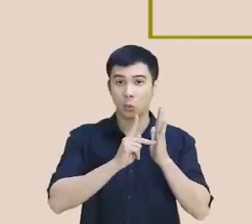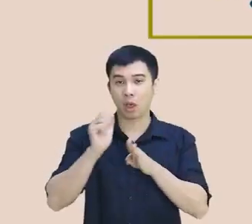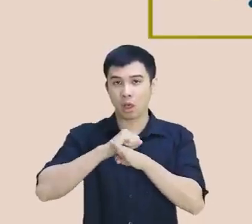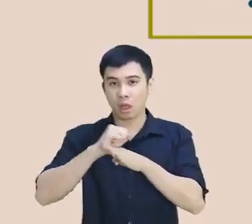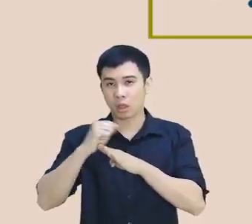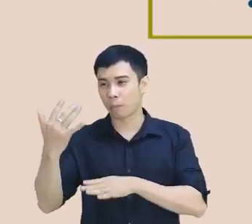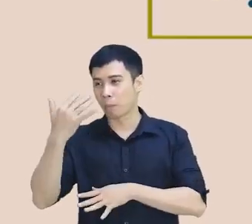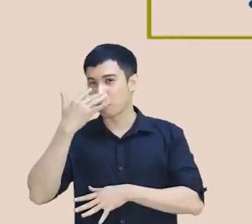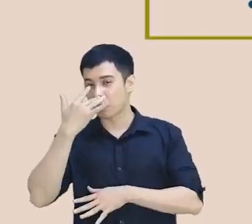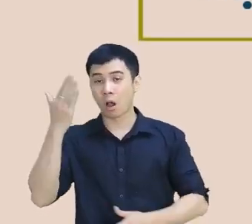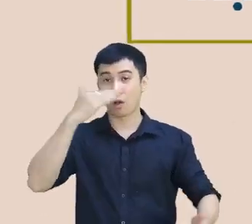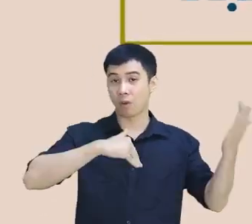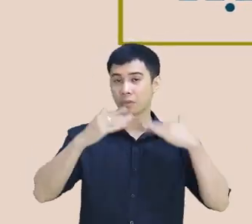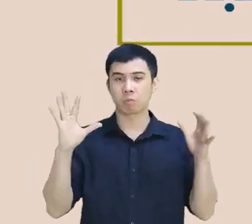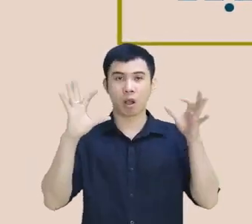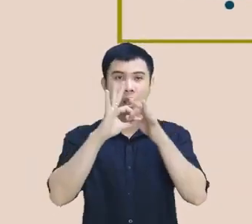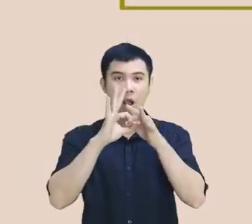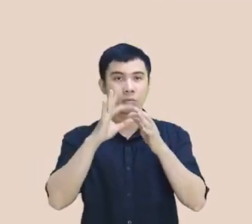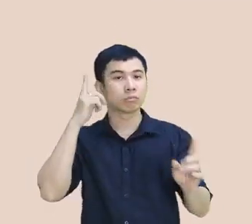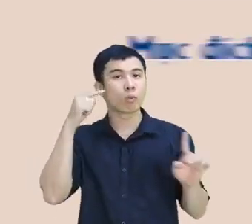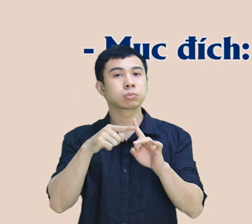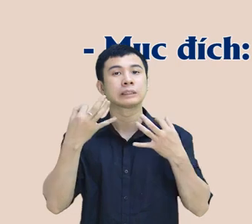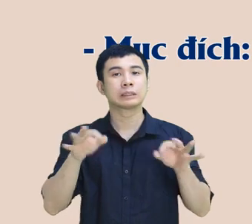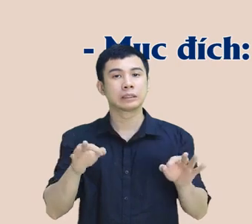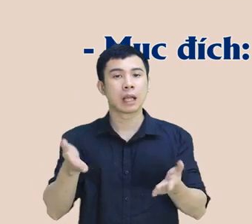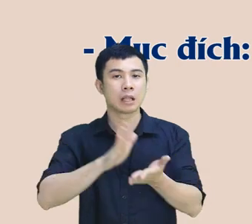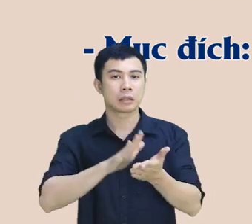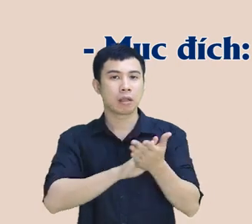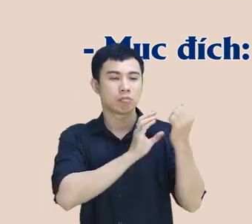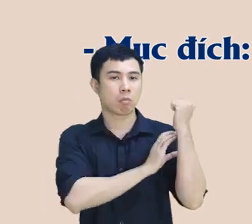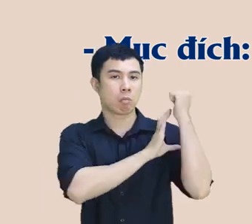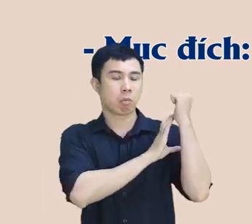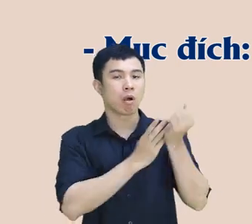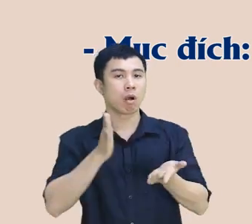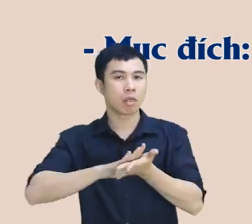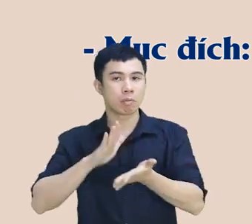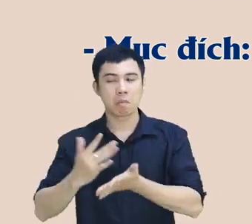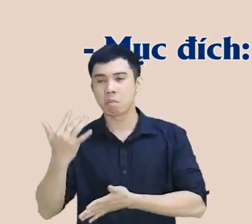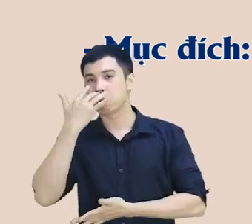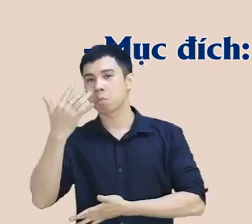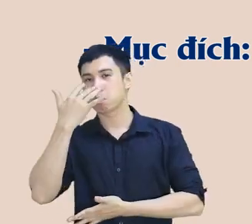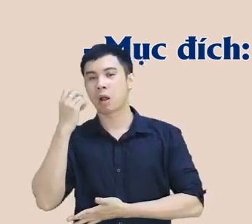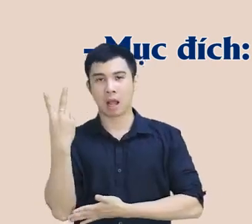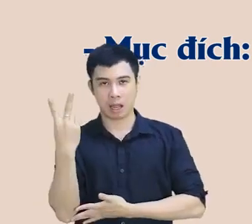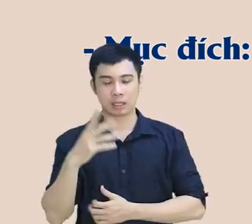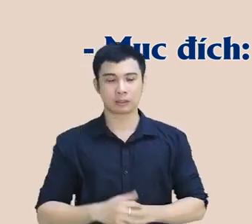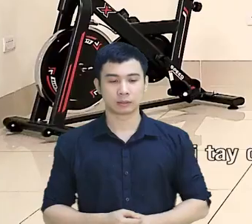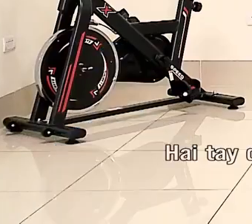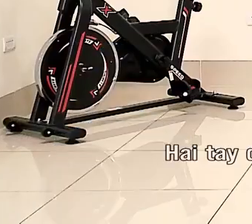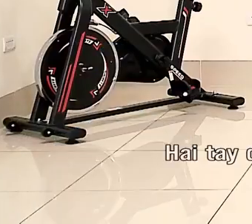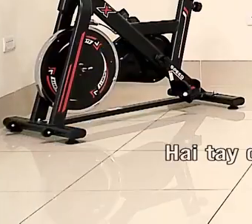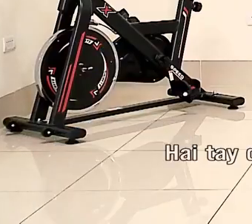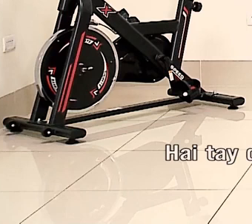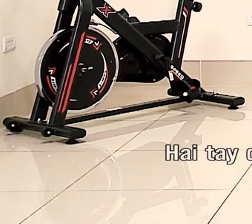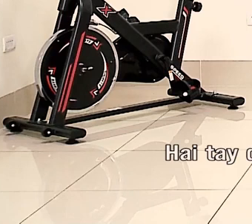Kỹ thuật tập thở kết hợp với vận động. Mục đích tăng cường cơ lực, tăng cường thông khí.